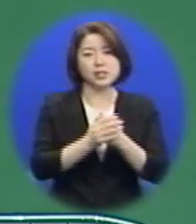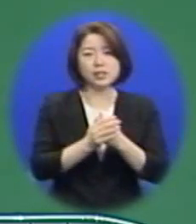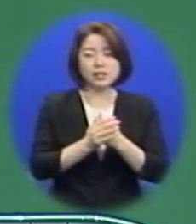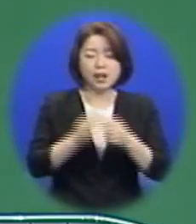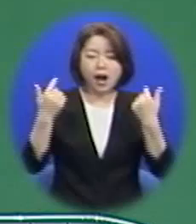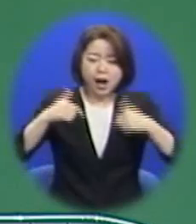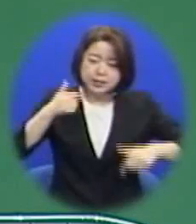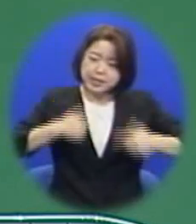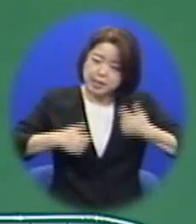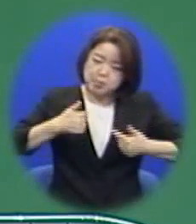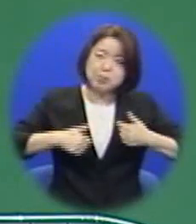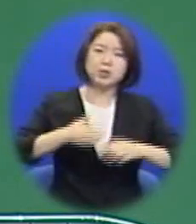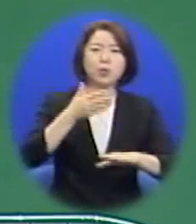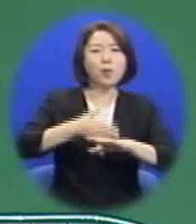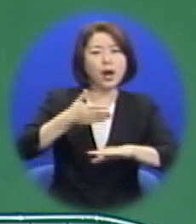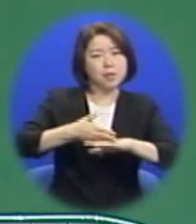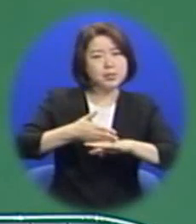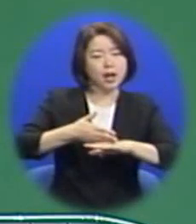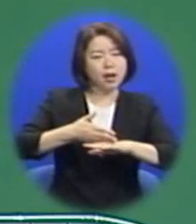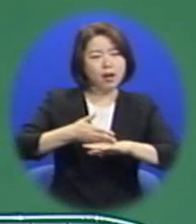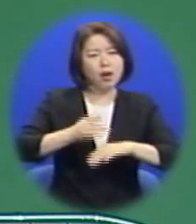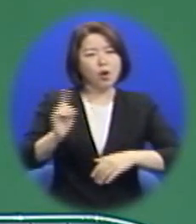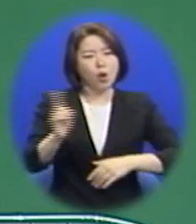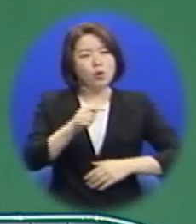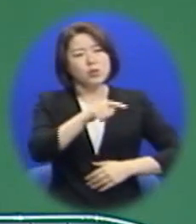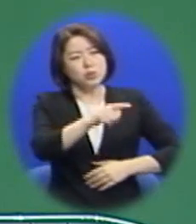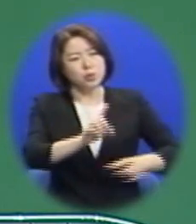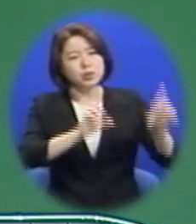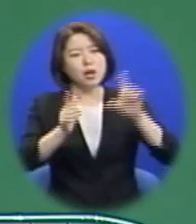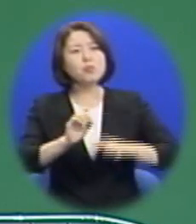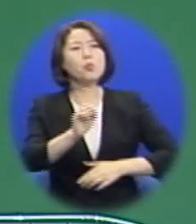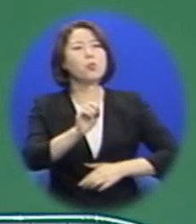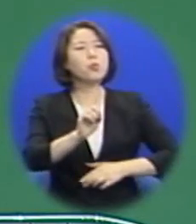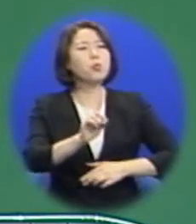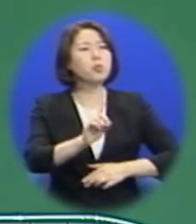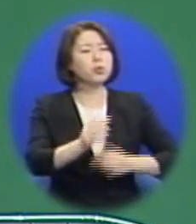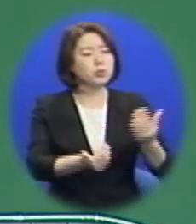있고 감사가 있는 도대체 저 삶은 어디서 오는가?